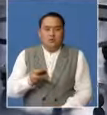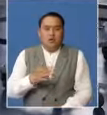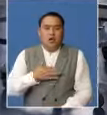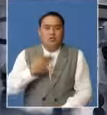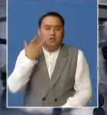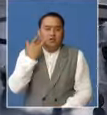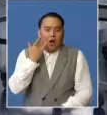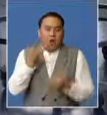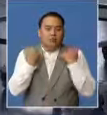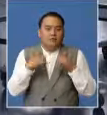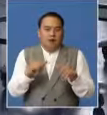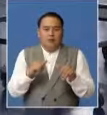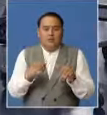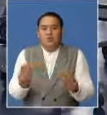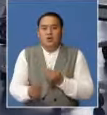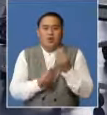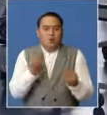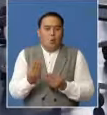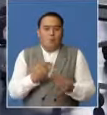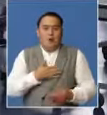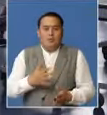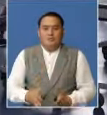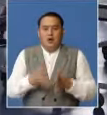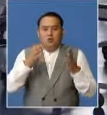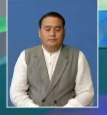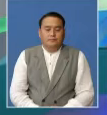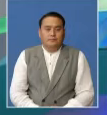всегда поражался его игрой, и всегда это будет моей большой